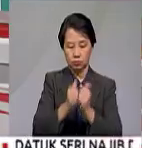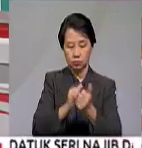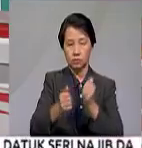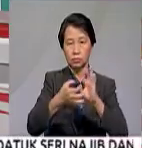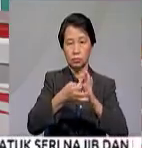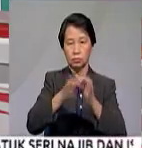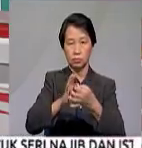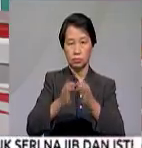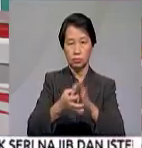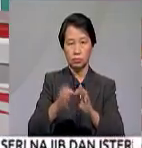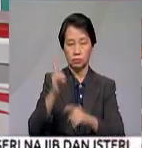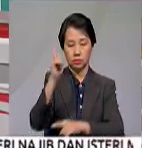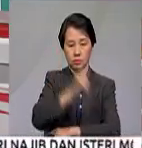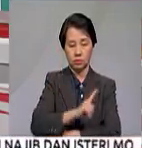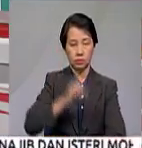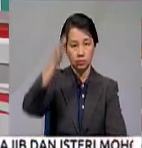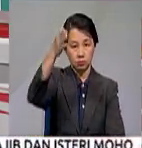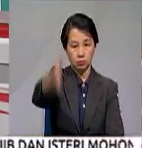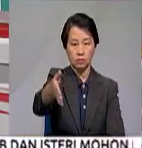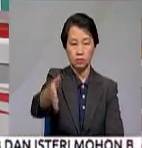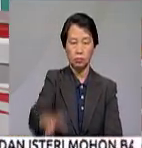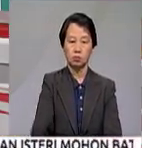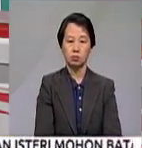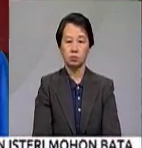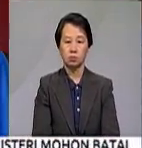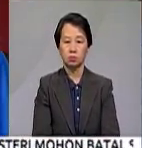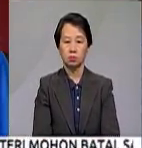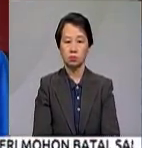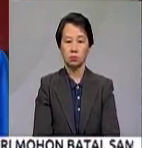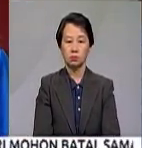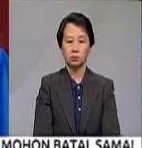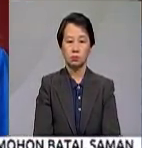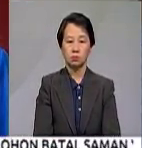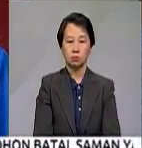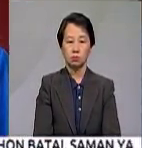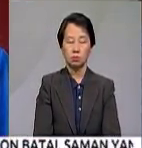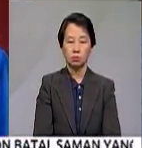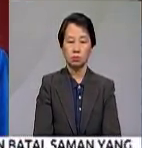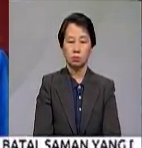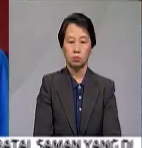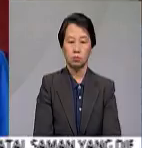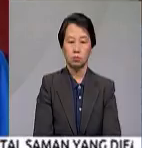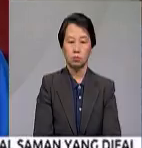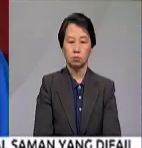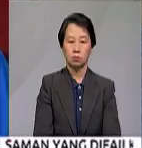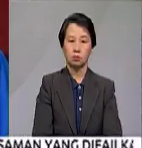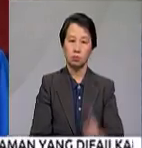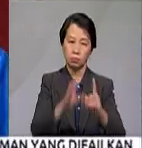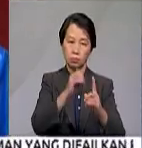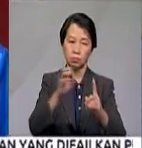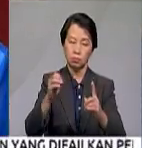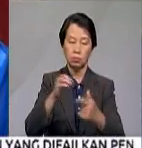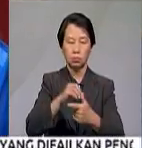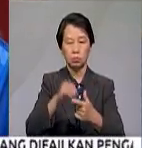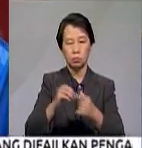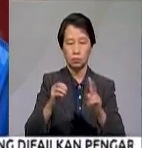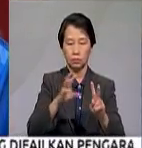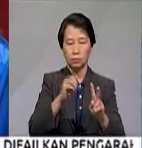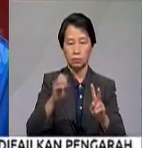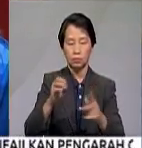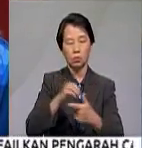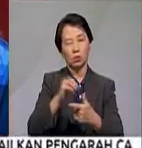Sukan Olimpik satu hari nanti. hundreds or 200s and 300s and